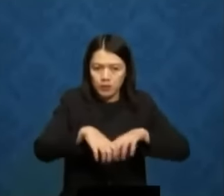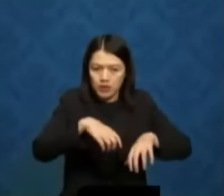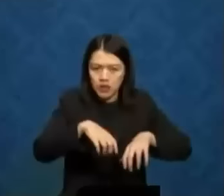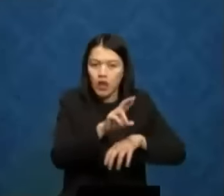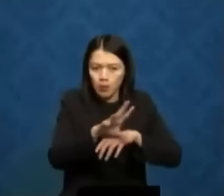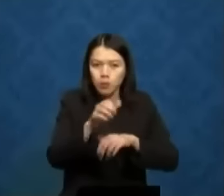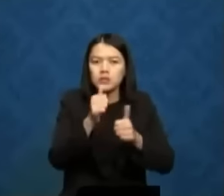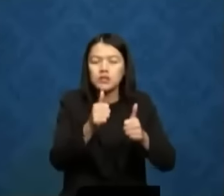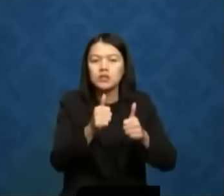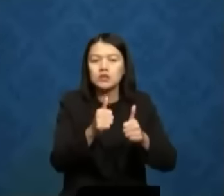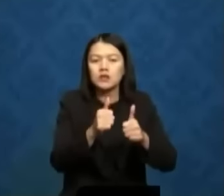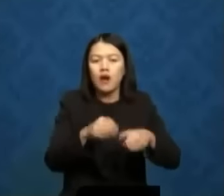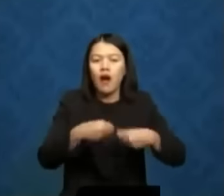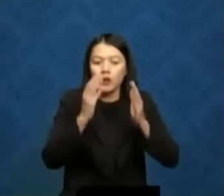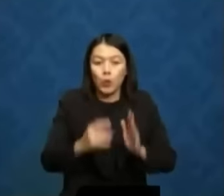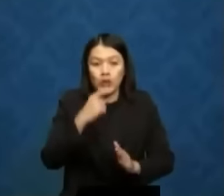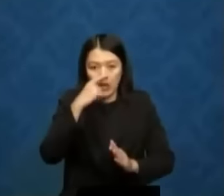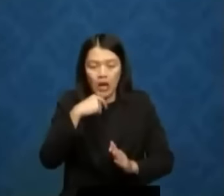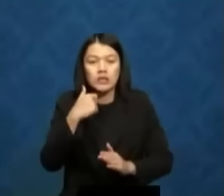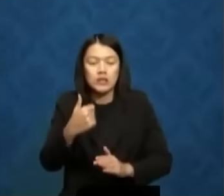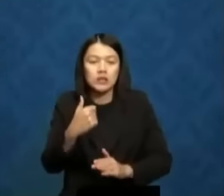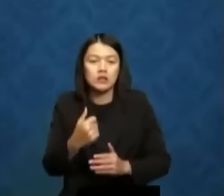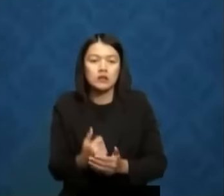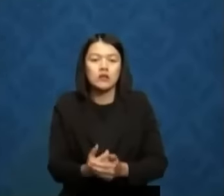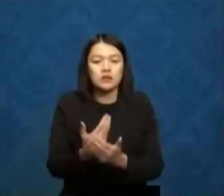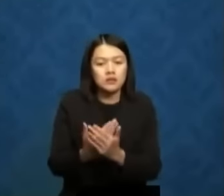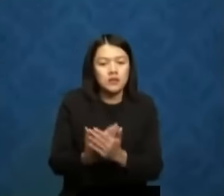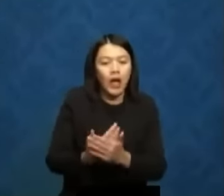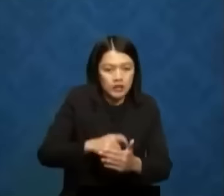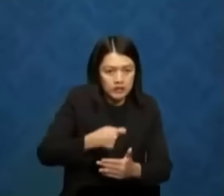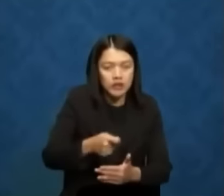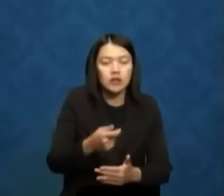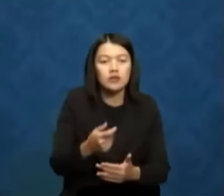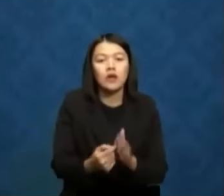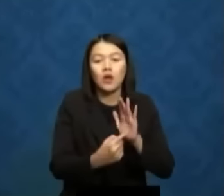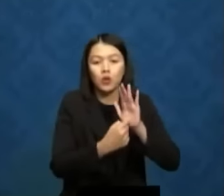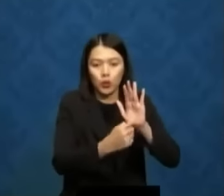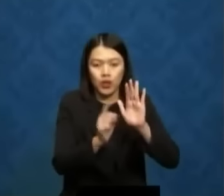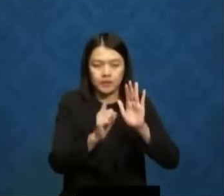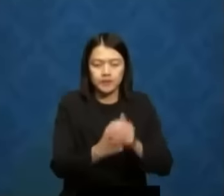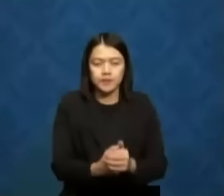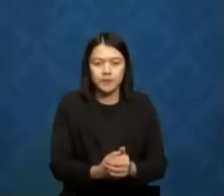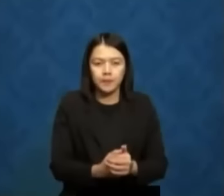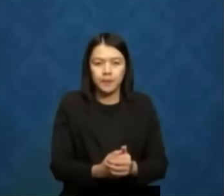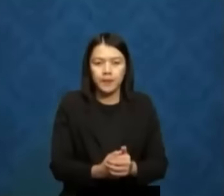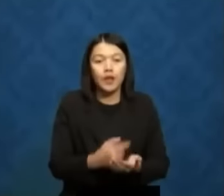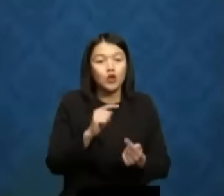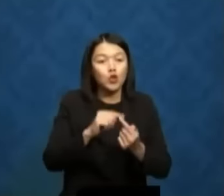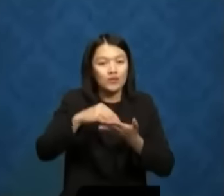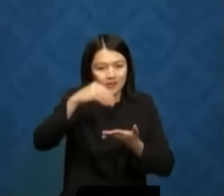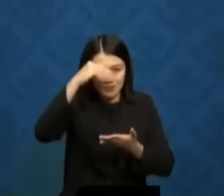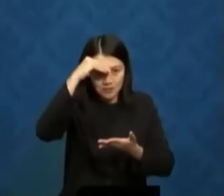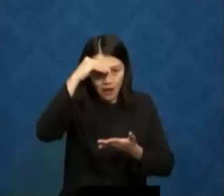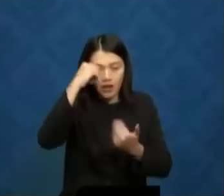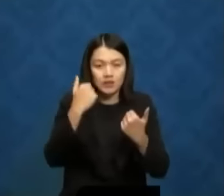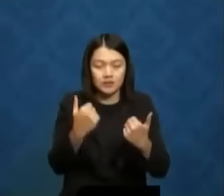เป็นผลดีแก่พี่น้องคนไทยและคุ้มค่ากว่าเงินที่เราจะต้องเสียไปค่ะยกตัวอย่างค่ะปัจจัยด้านการศึกษาค่ะท่านประธาน